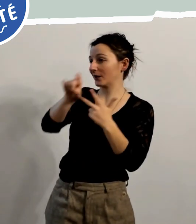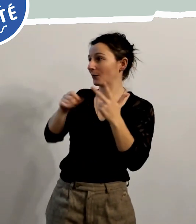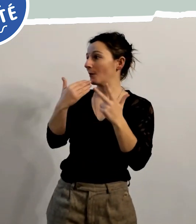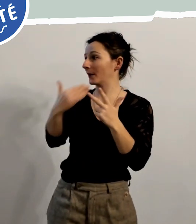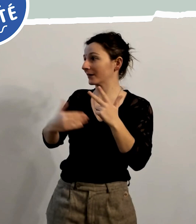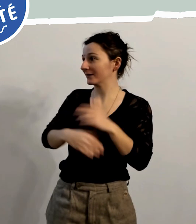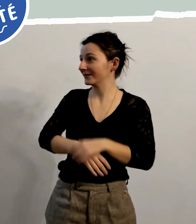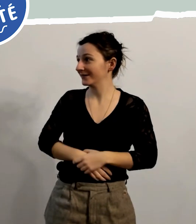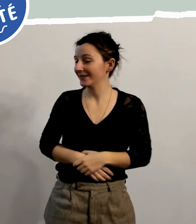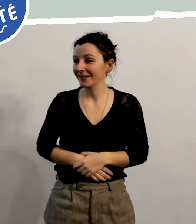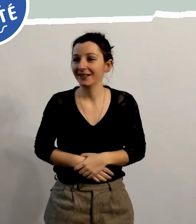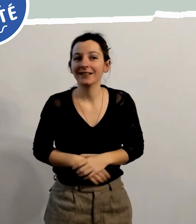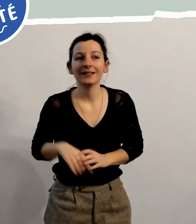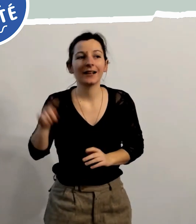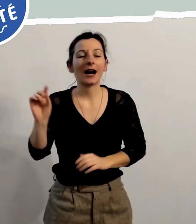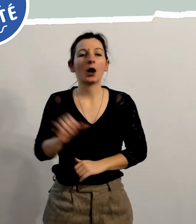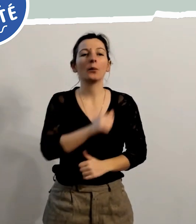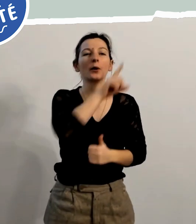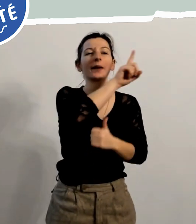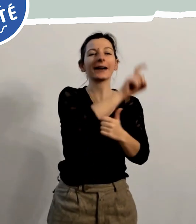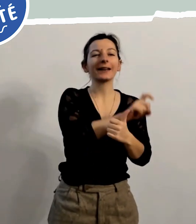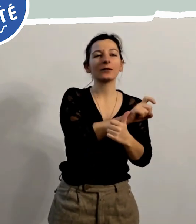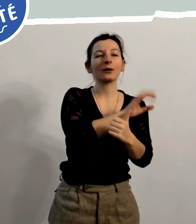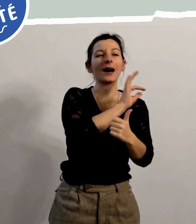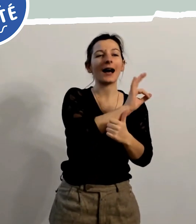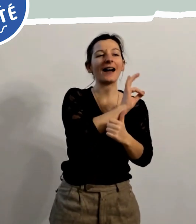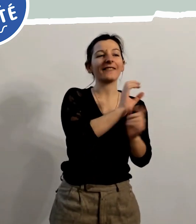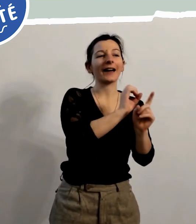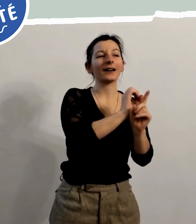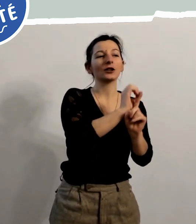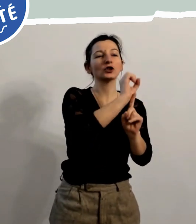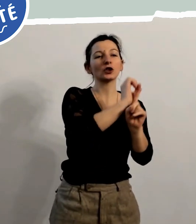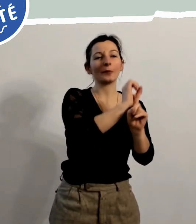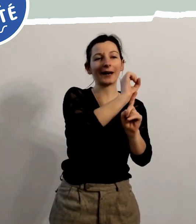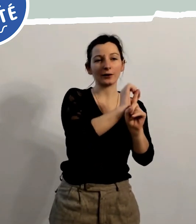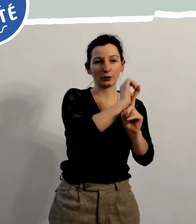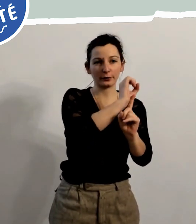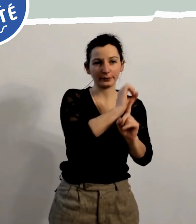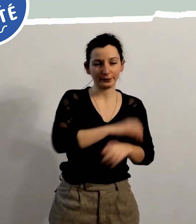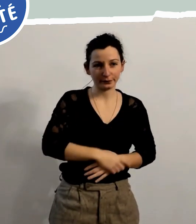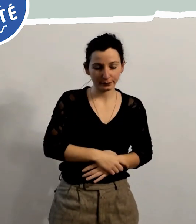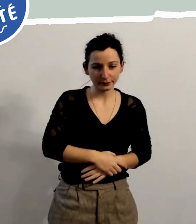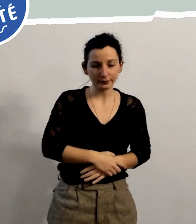Alors, par rapport à la première concernant la température, donc